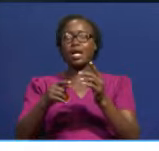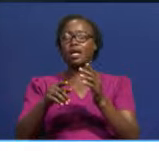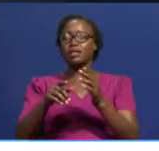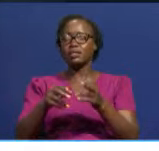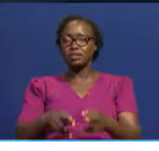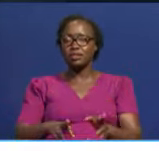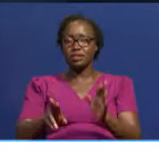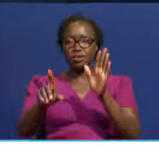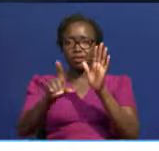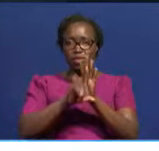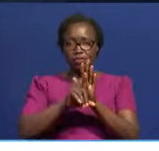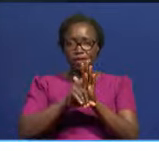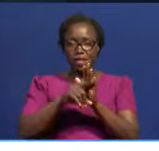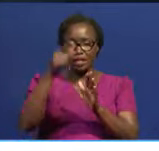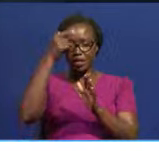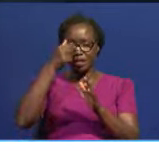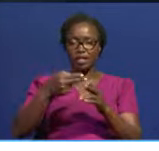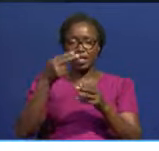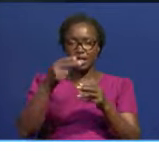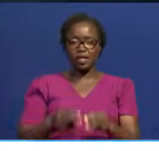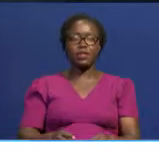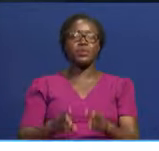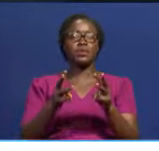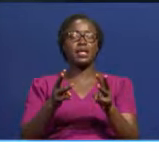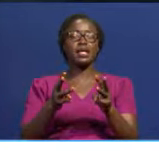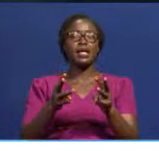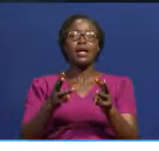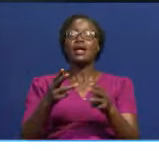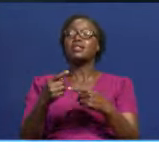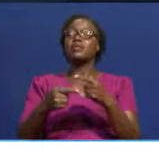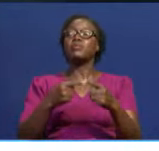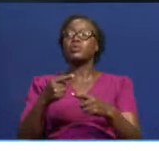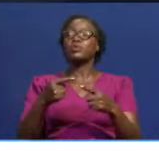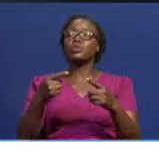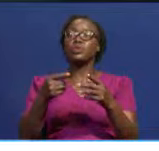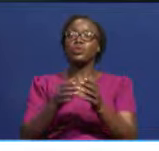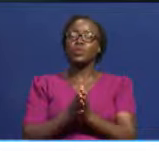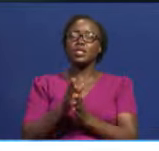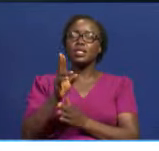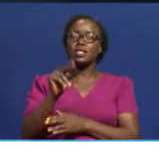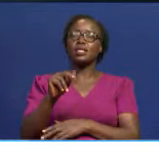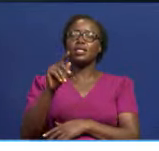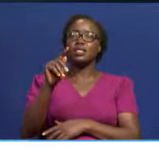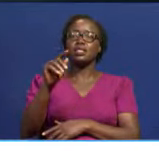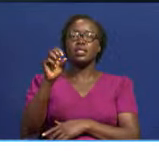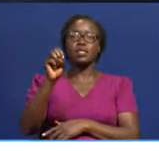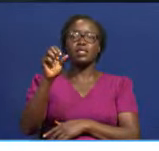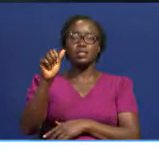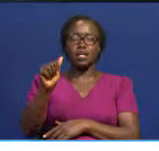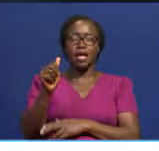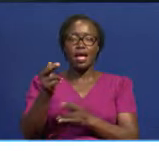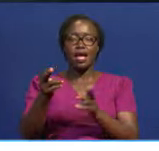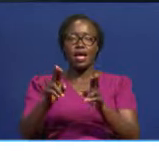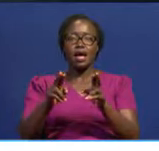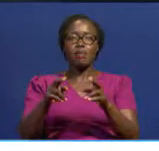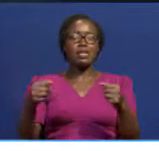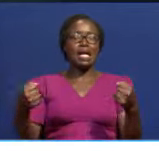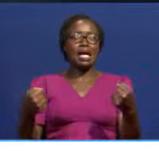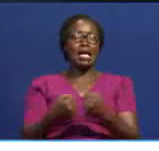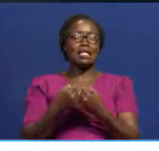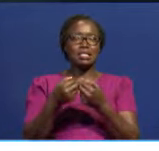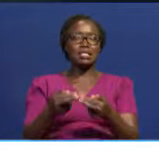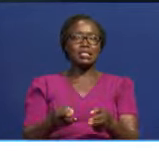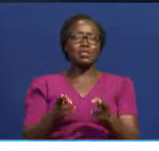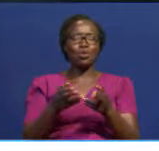kwenye barabara kuu ya Thika. Operesheni hiyo iliyotekelezwa na halmashauri ya uchukuzi na usalama barabarani inajiri wakati ajali za